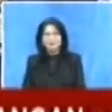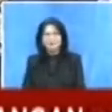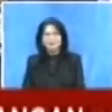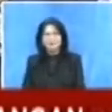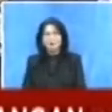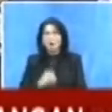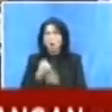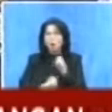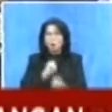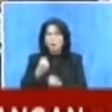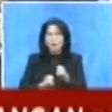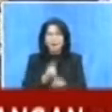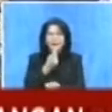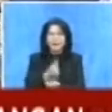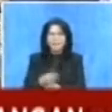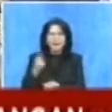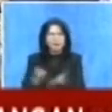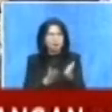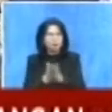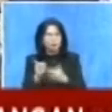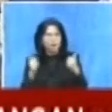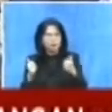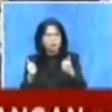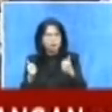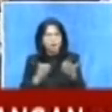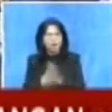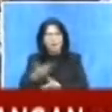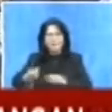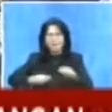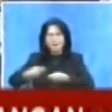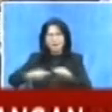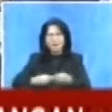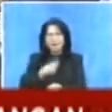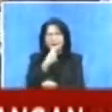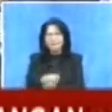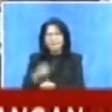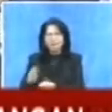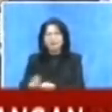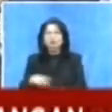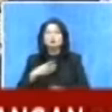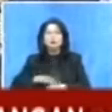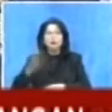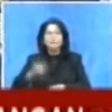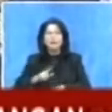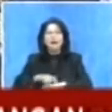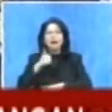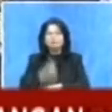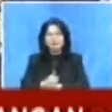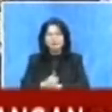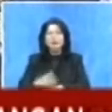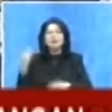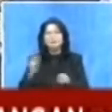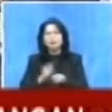belanja berkualitas dilakukan melalui pengendalian belanja agar lebih efisien, lebih